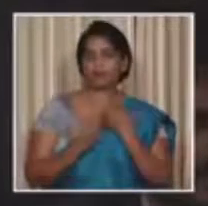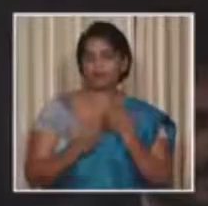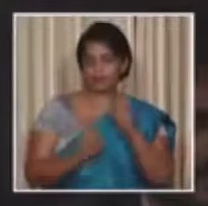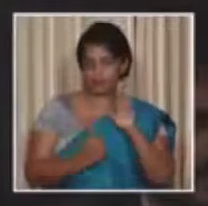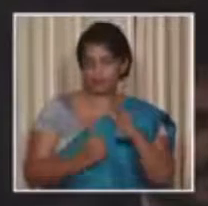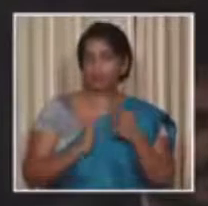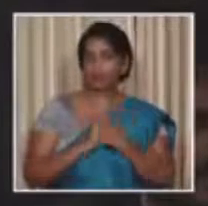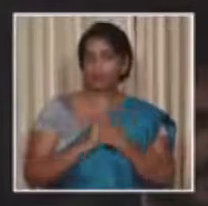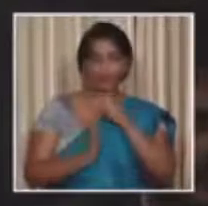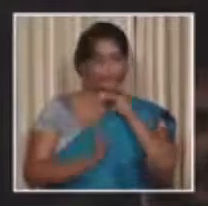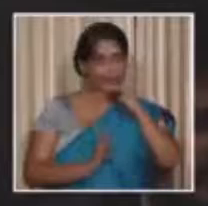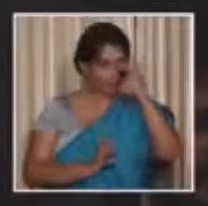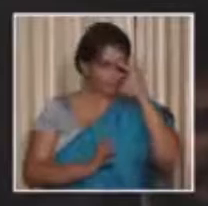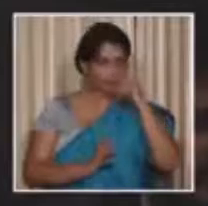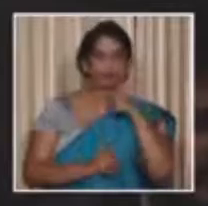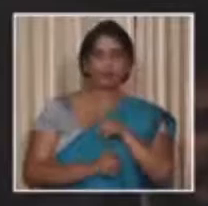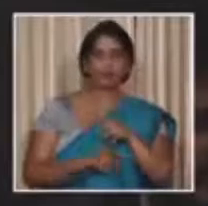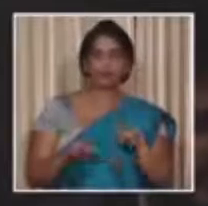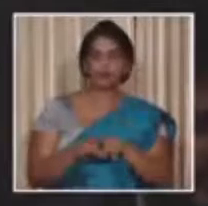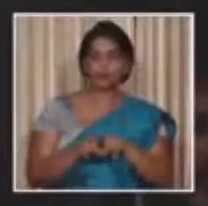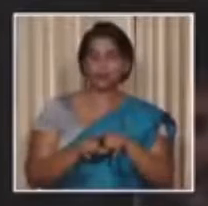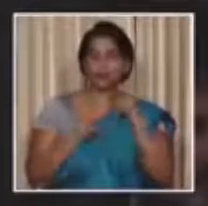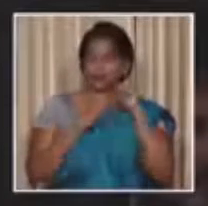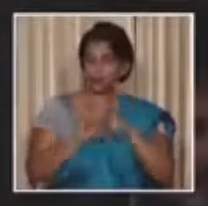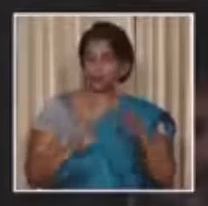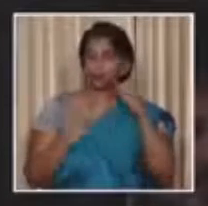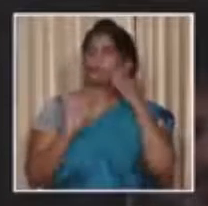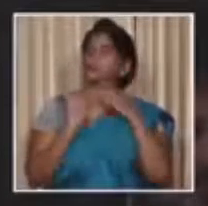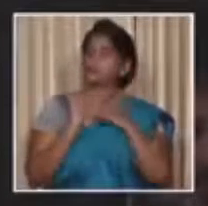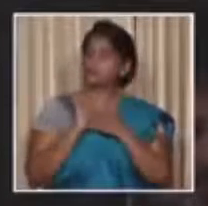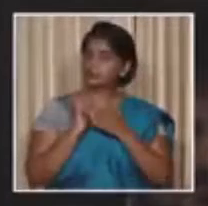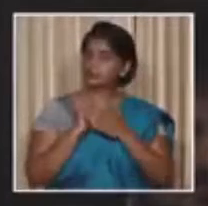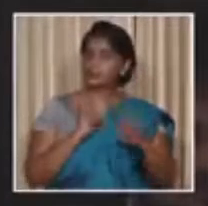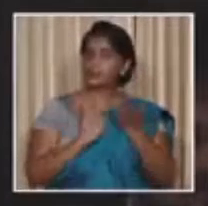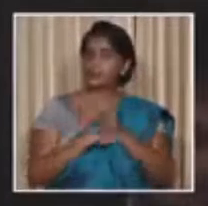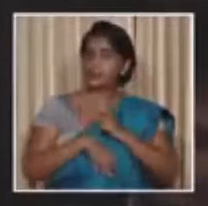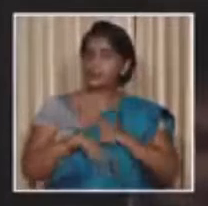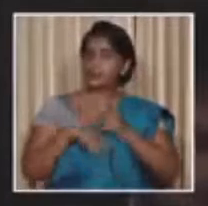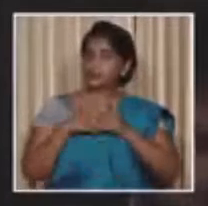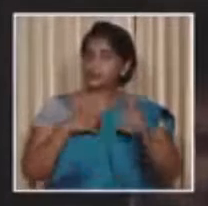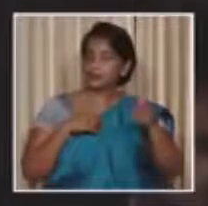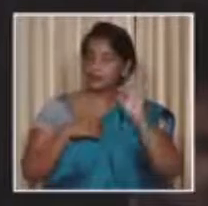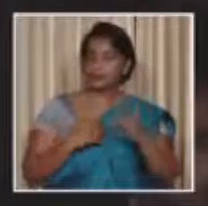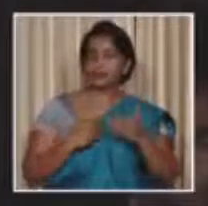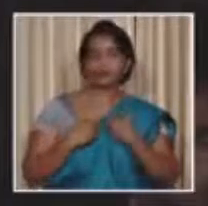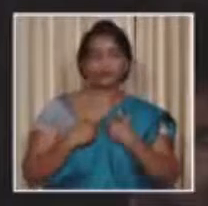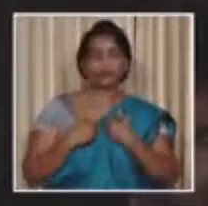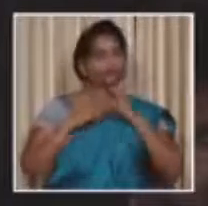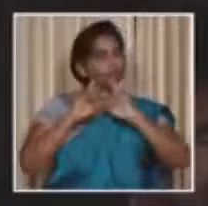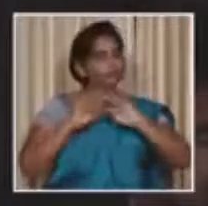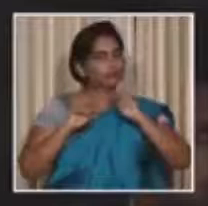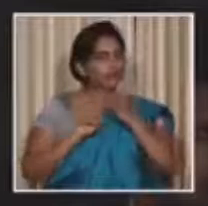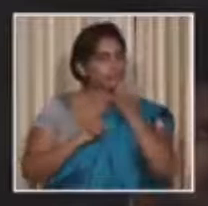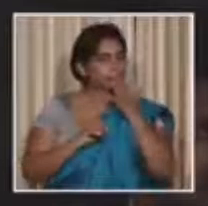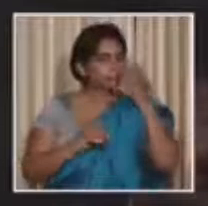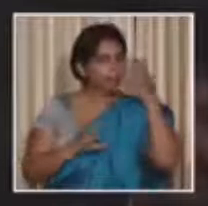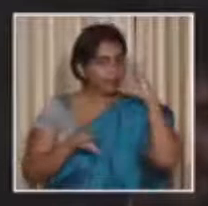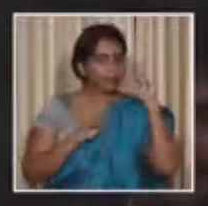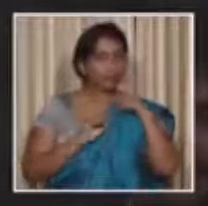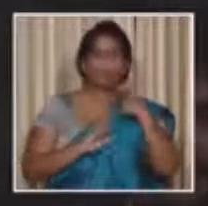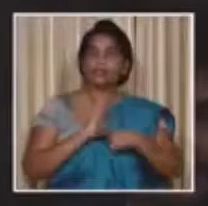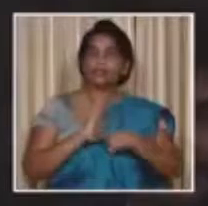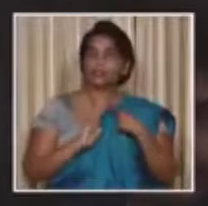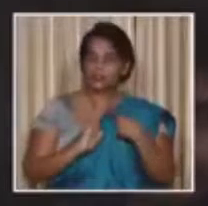ගරු කතානායකතුමනි. ඒ නිසා එම තත්ත්වයේ සමග පසුගිය කාල සීමා පුරාම අපි අධ්‍යයනය කරන ලද කරුණු අනුව ශ්‍රී